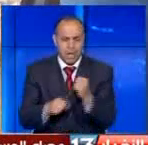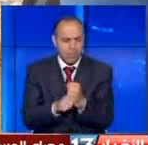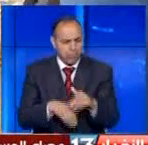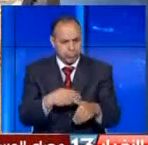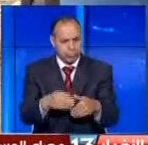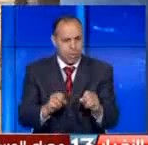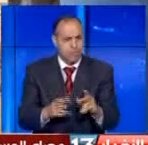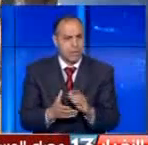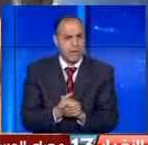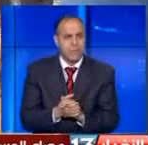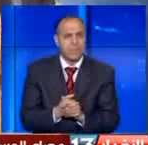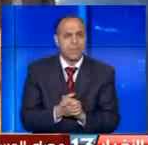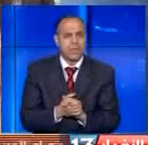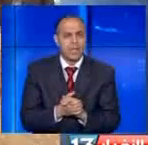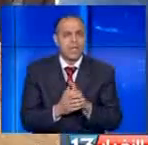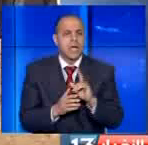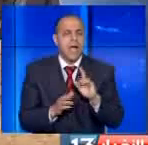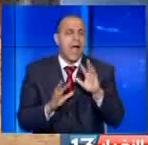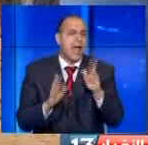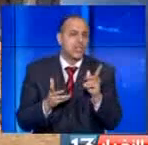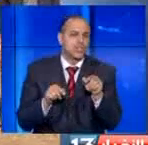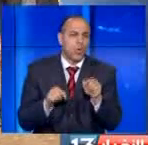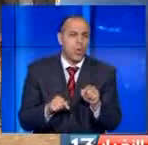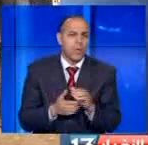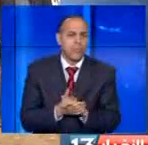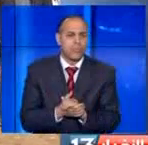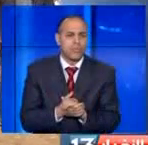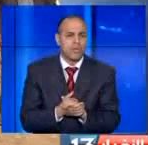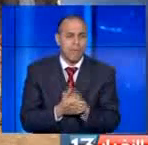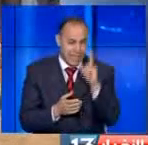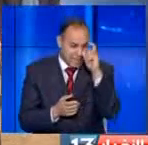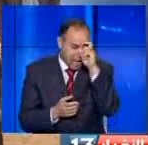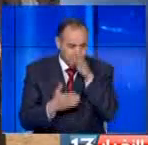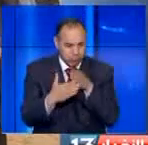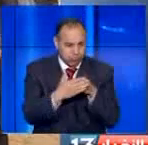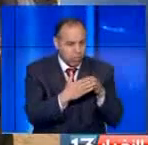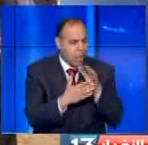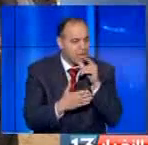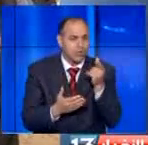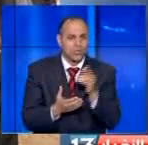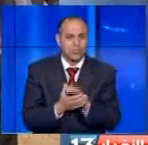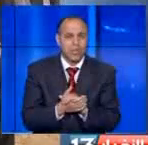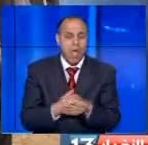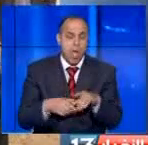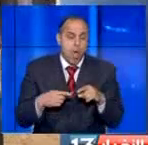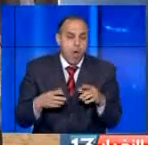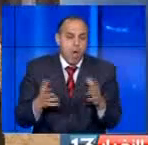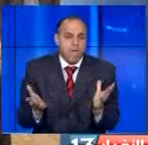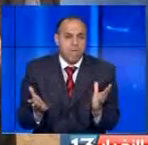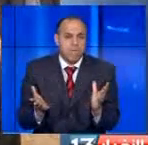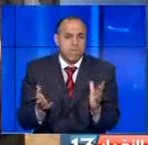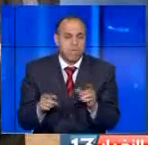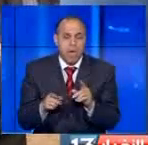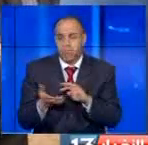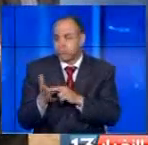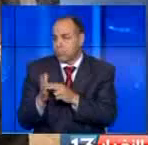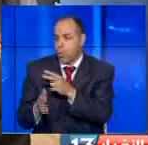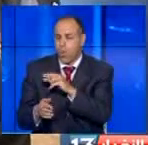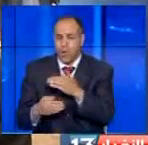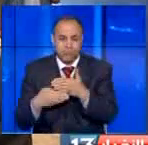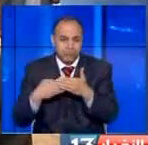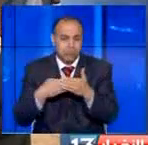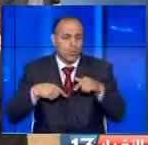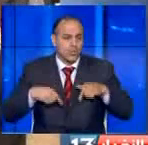الاشغال فهمتي ولا لا، نظرا ثم عديد الصعوبات وقفنا عليها، والفني الاخوه الفنيين من